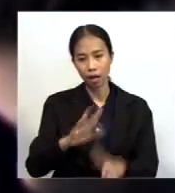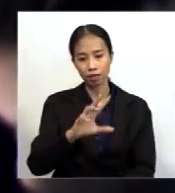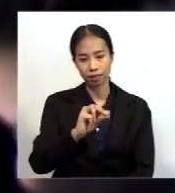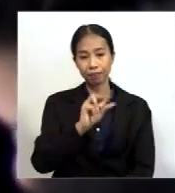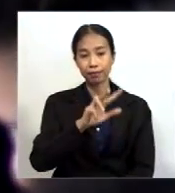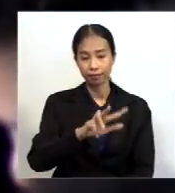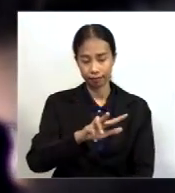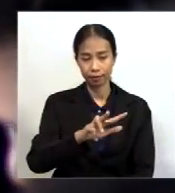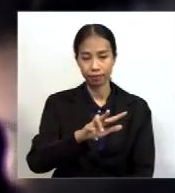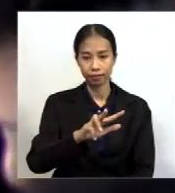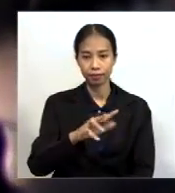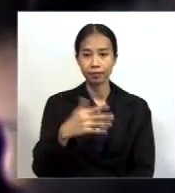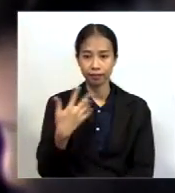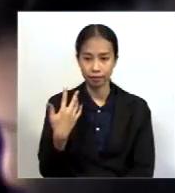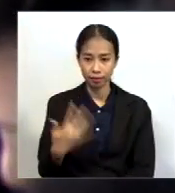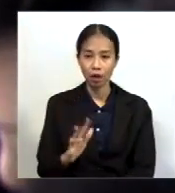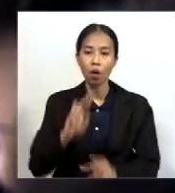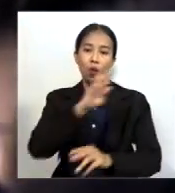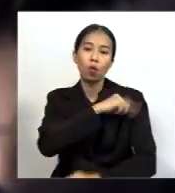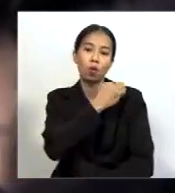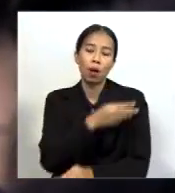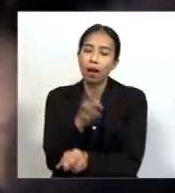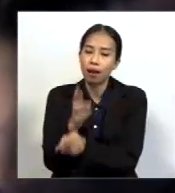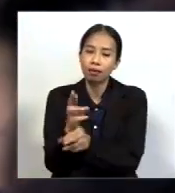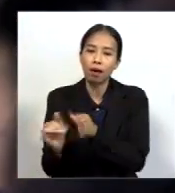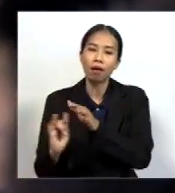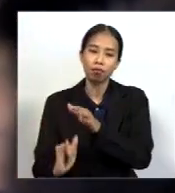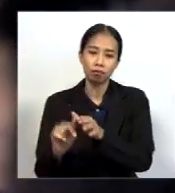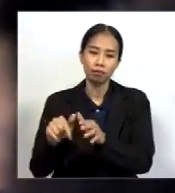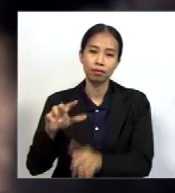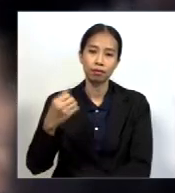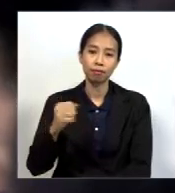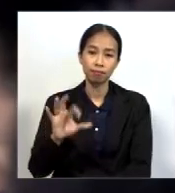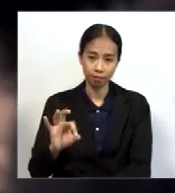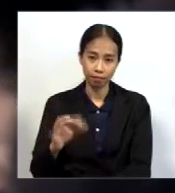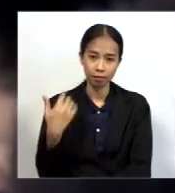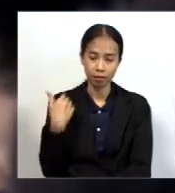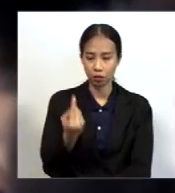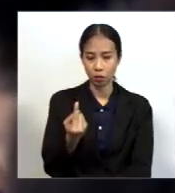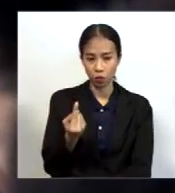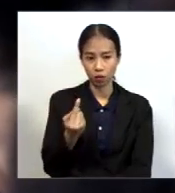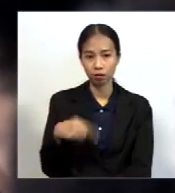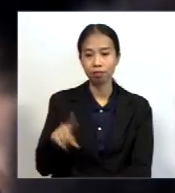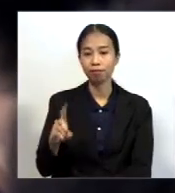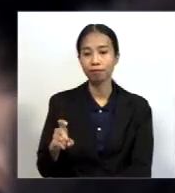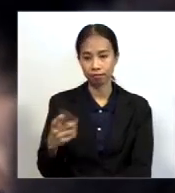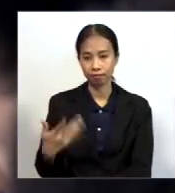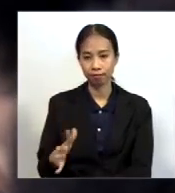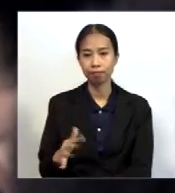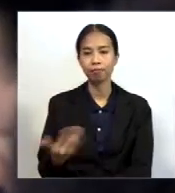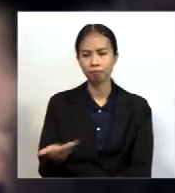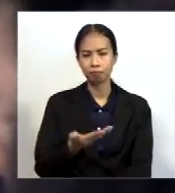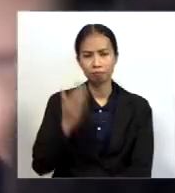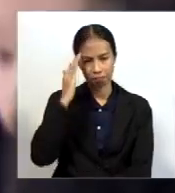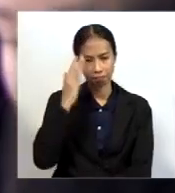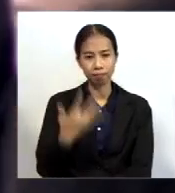รายนะครับแล้วก็ยังอยู่ในโรงพยาบาลอีก19รายนะครับแล้วก็อีก1รายคือผู้ที่เสียชีวิตนะครับอย่างที่เราทราบไปแ